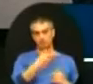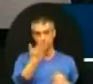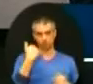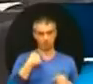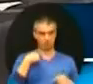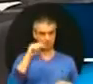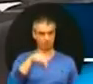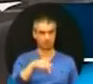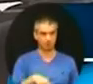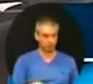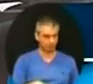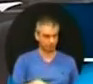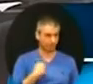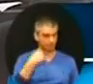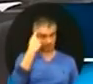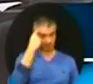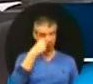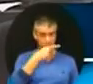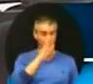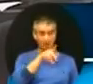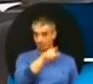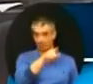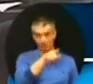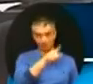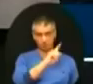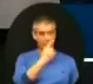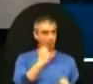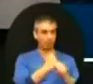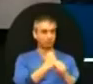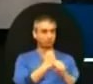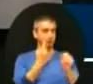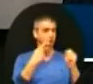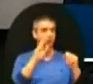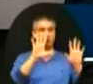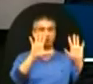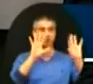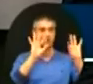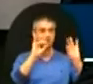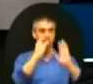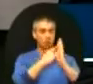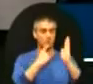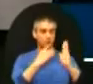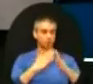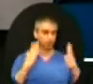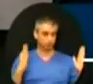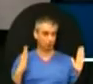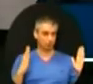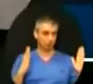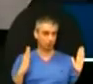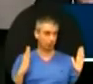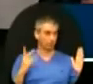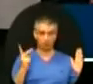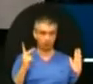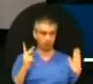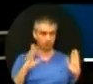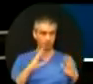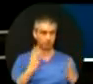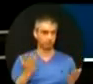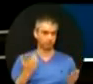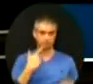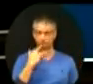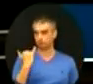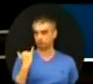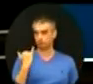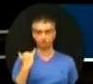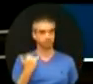כשאני הייתי פה. ונדמה לי שגם את לא העברת יותר מ10 חוקים בשנה. בשנה, לא בכל המושב.